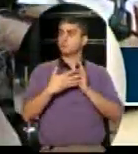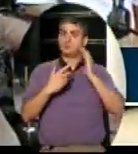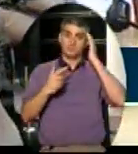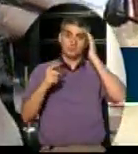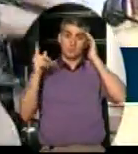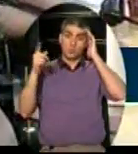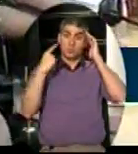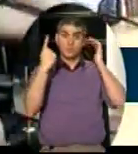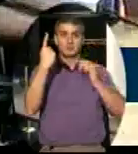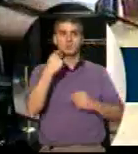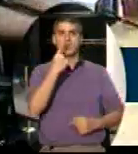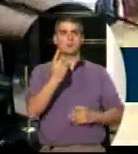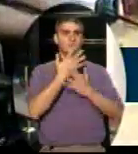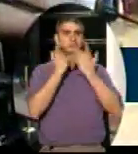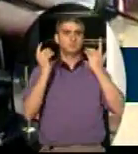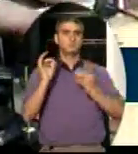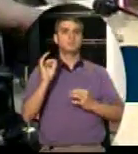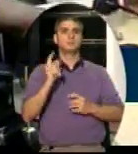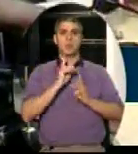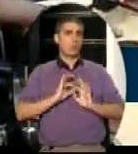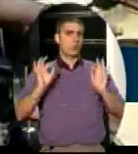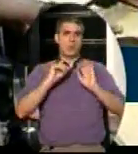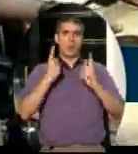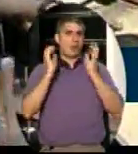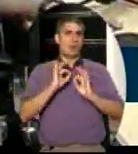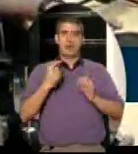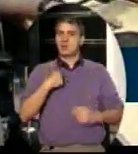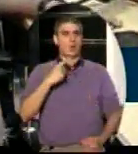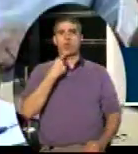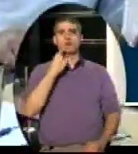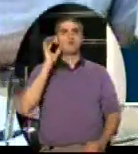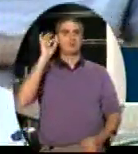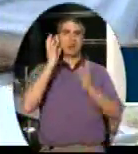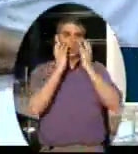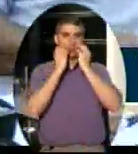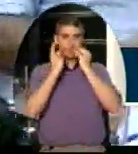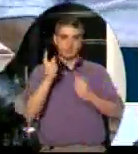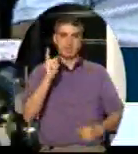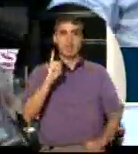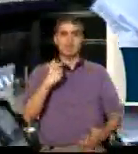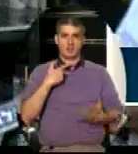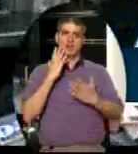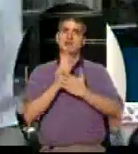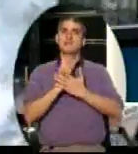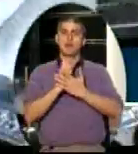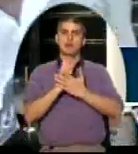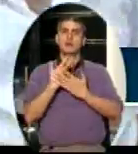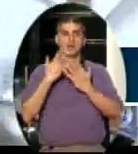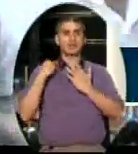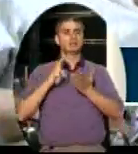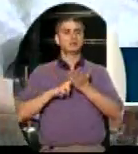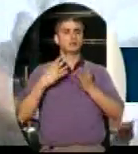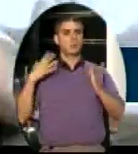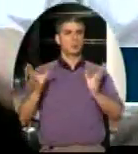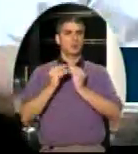הוא בעצמו אומר חד משמעית להדם. אז אני לא דוברו של אמיר, אבל יצא לי... הייתה לי את הזכות להיות